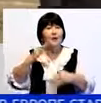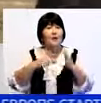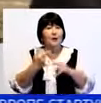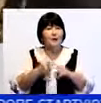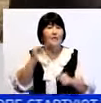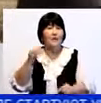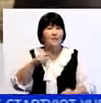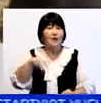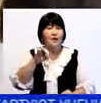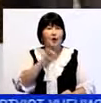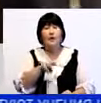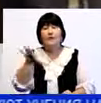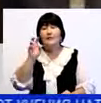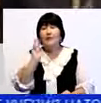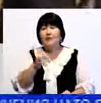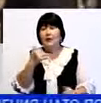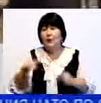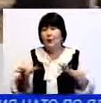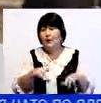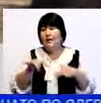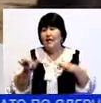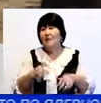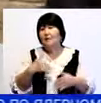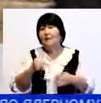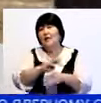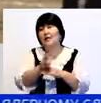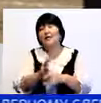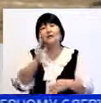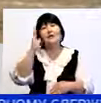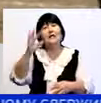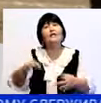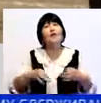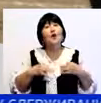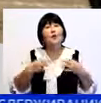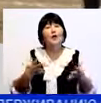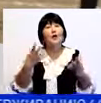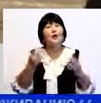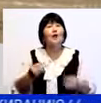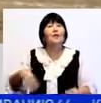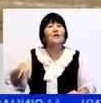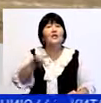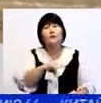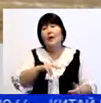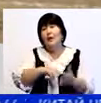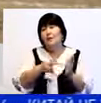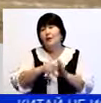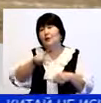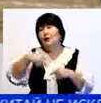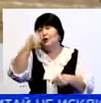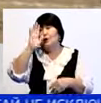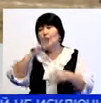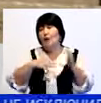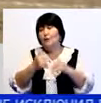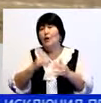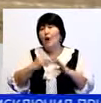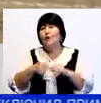этот ипподром. Все проходящие сегодня здесь мероприятия мы посвящаем предстоящему празднику Дню Республики. В планах в следующем году построить